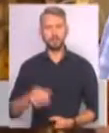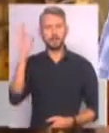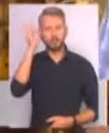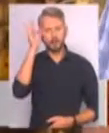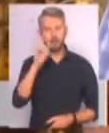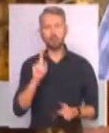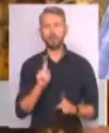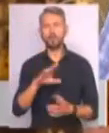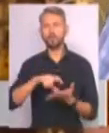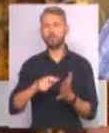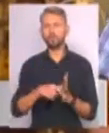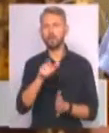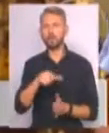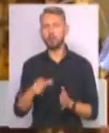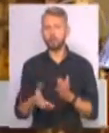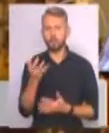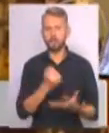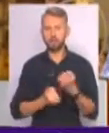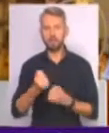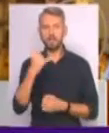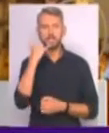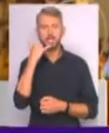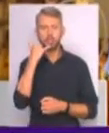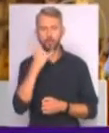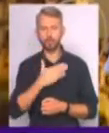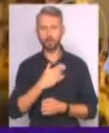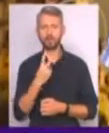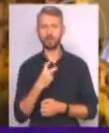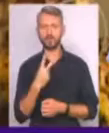що ви в студії громадської приймальної. Телефон нашої студії